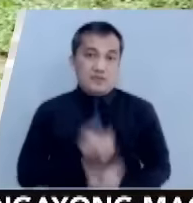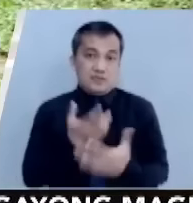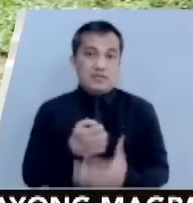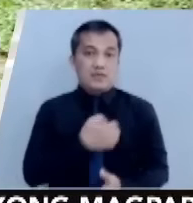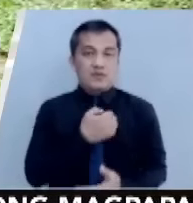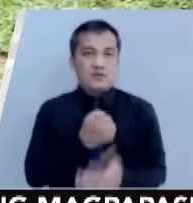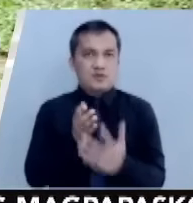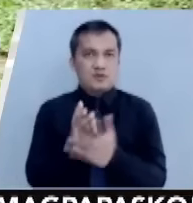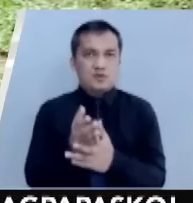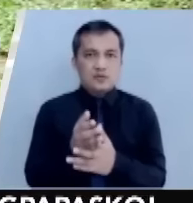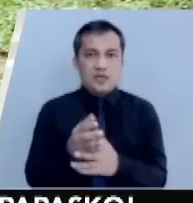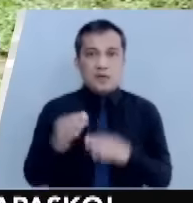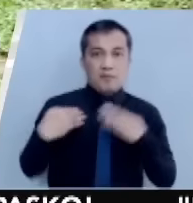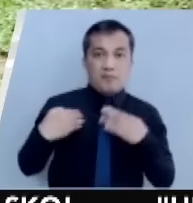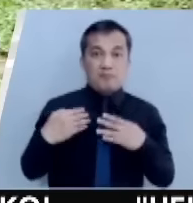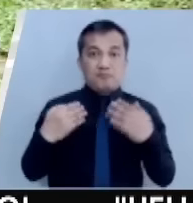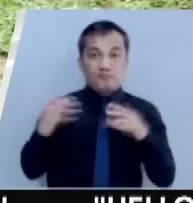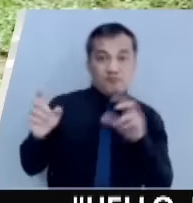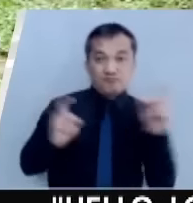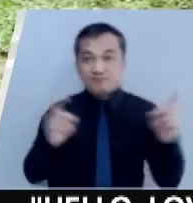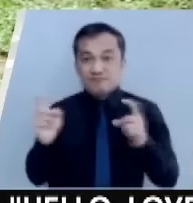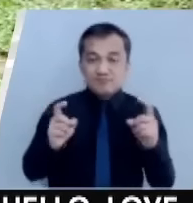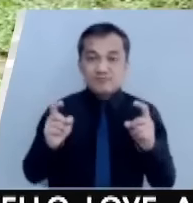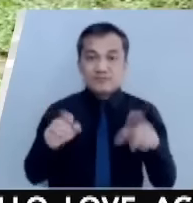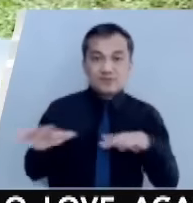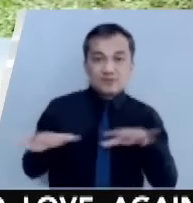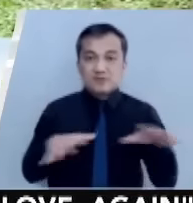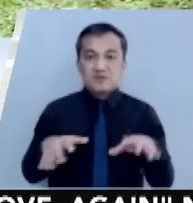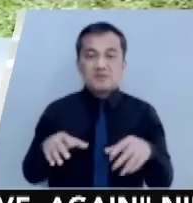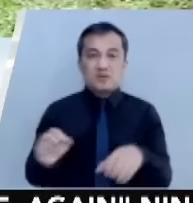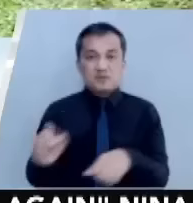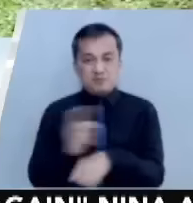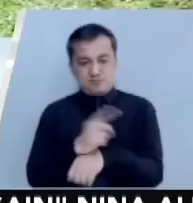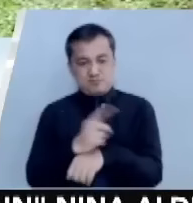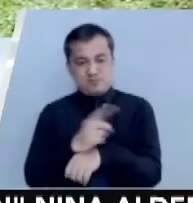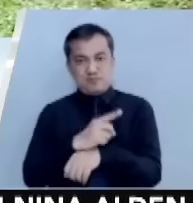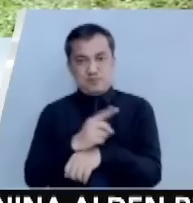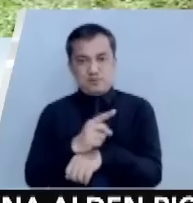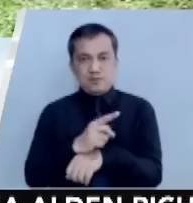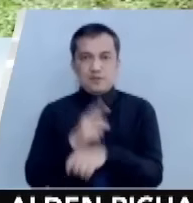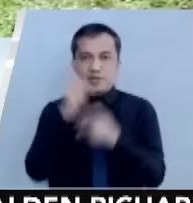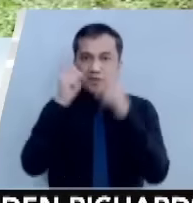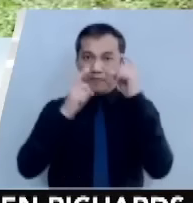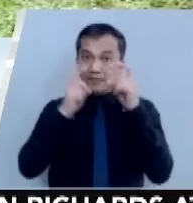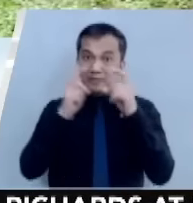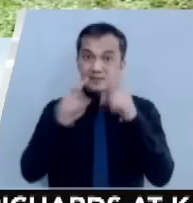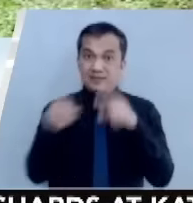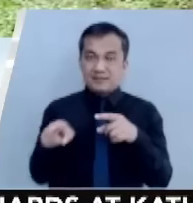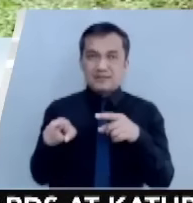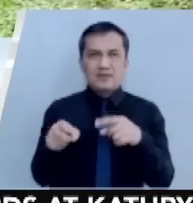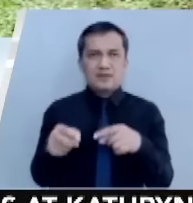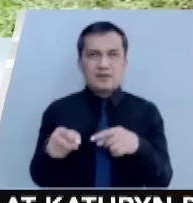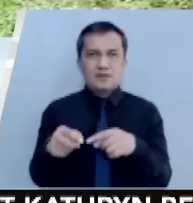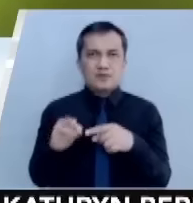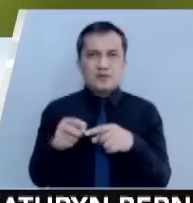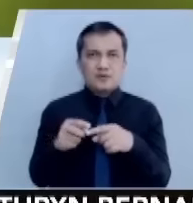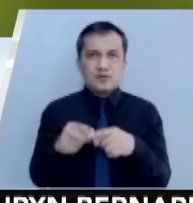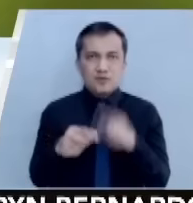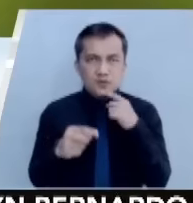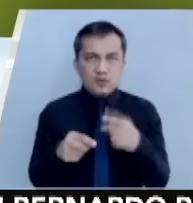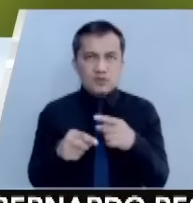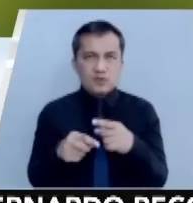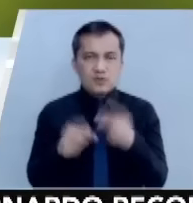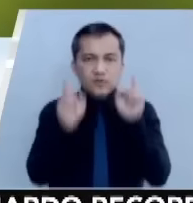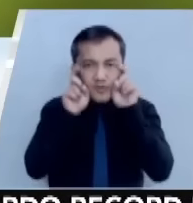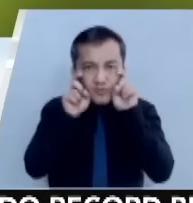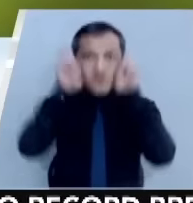body language. Pwedeng winawag nila ang kanilang buntot, ang kanilang facial expression o di kaya ang pagtaas o pagdroop ng kanilang tenga. Kabilang